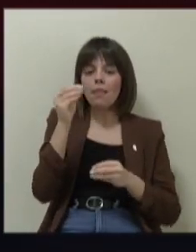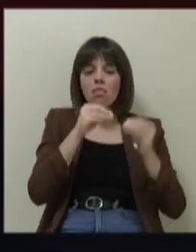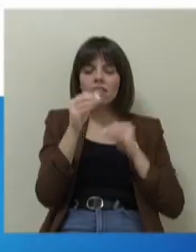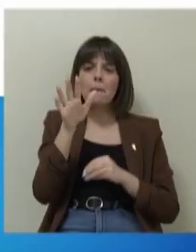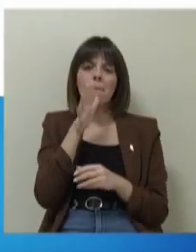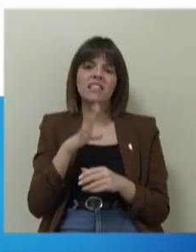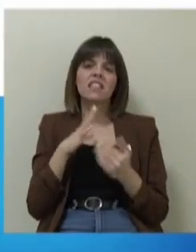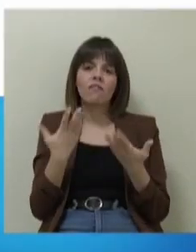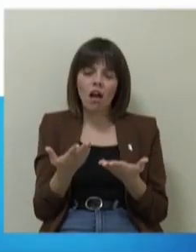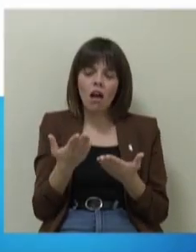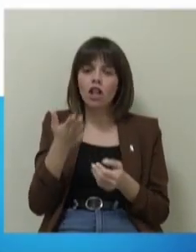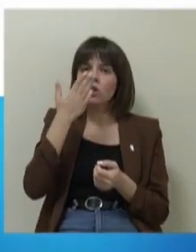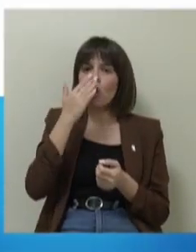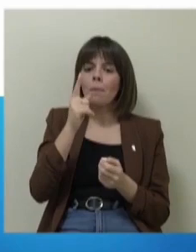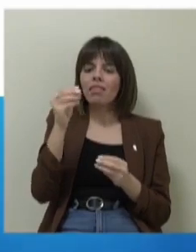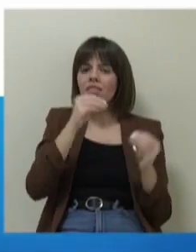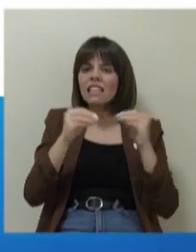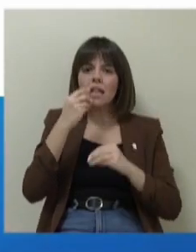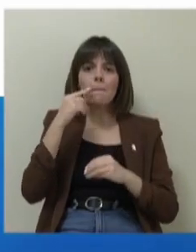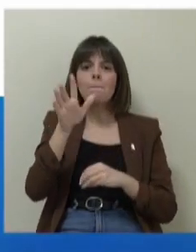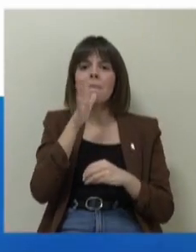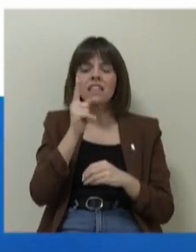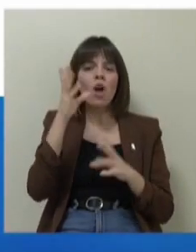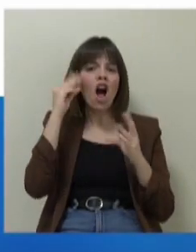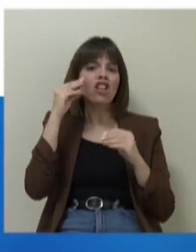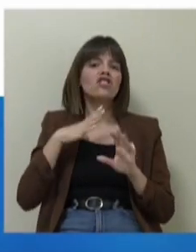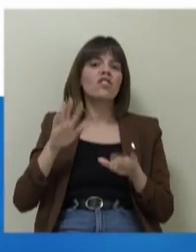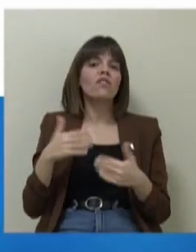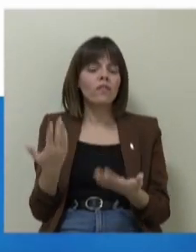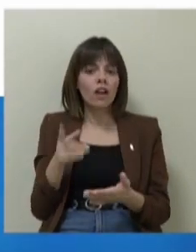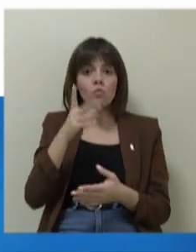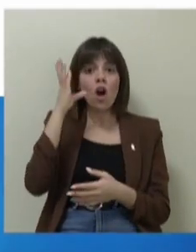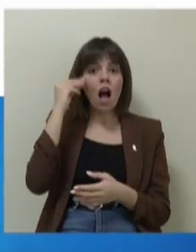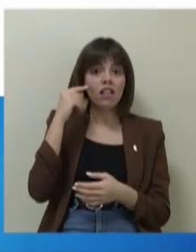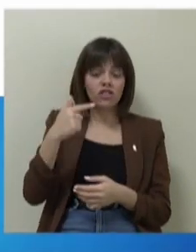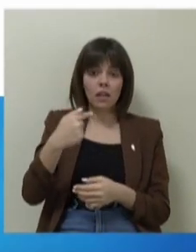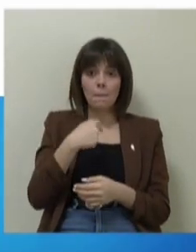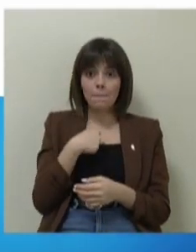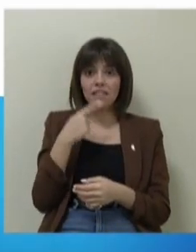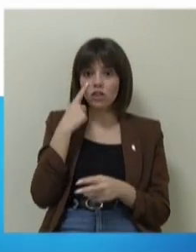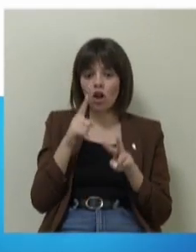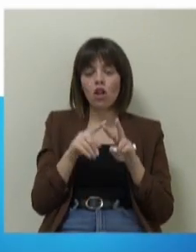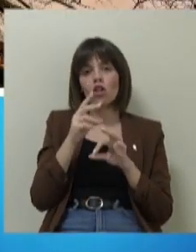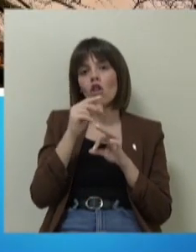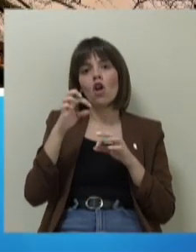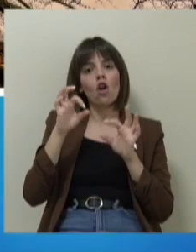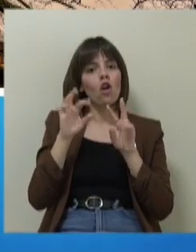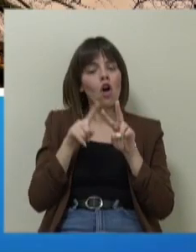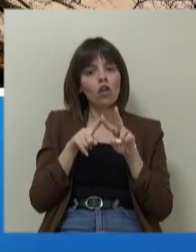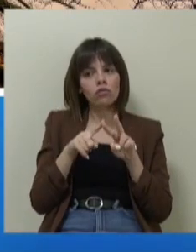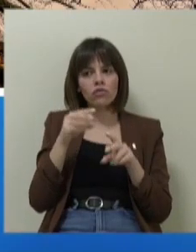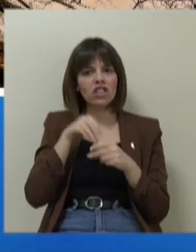bir tasarım bilgisi var. Doğanın bir tasarım bilgisi, bir anlayışı var. Bu anlayışı bir nöron hücresinde de